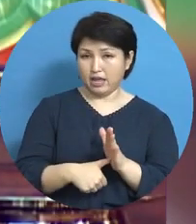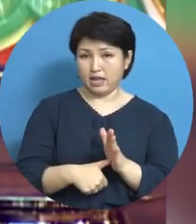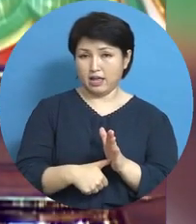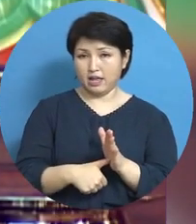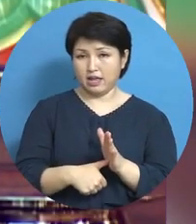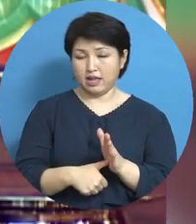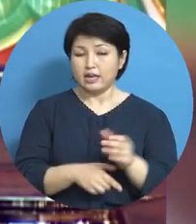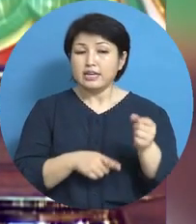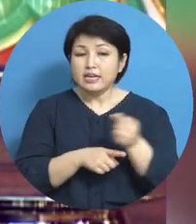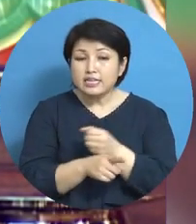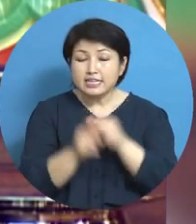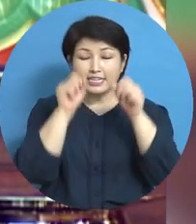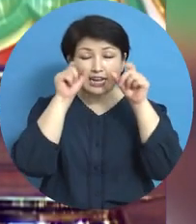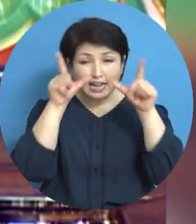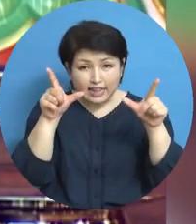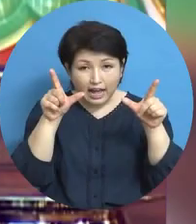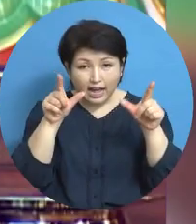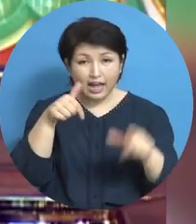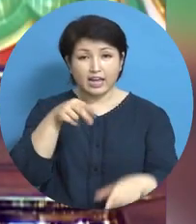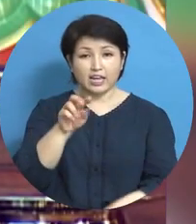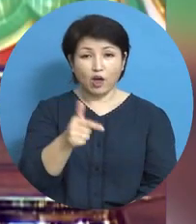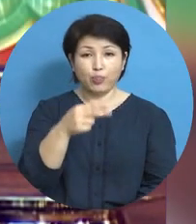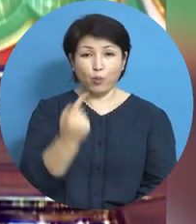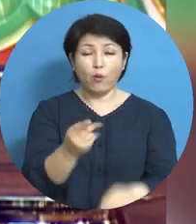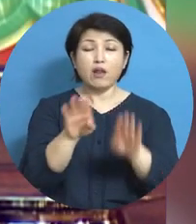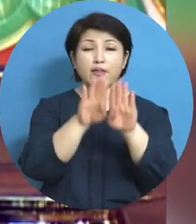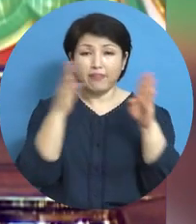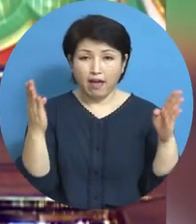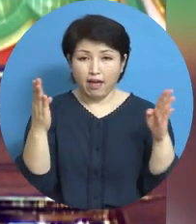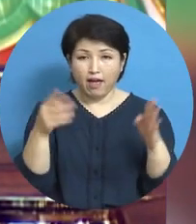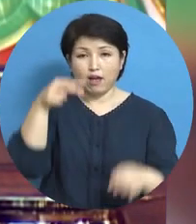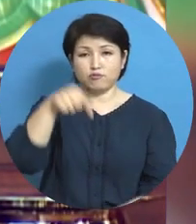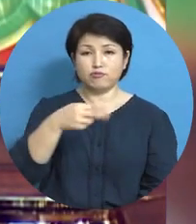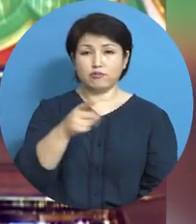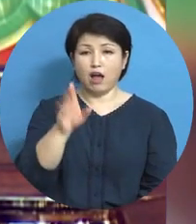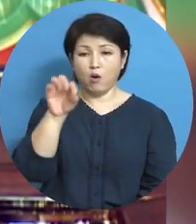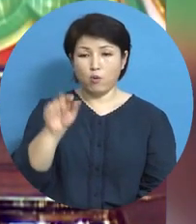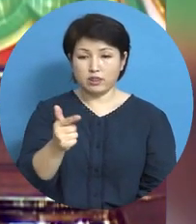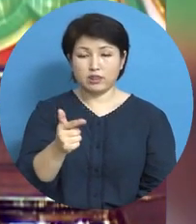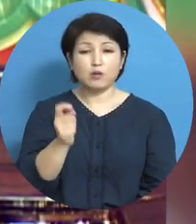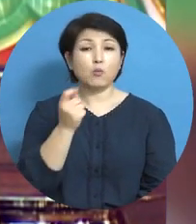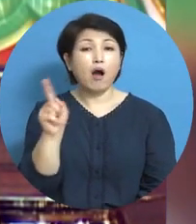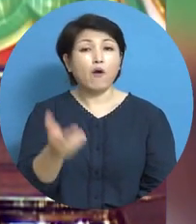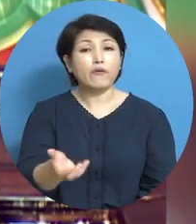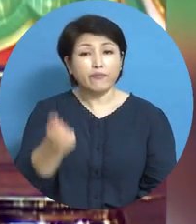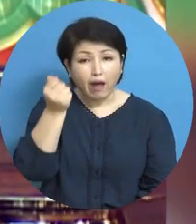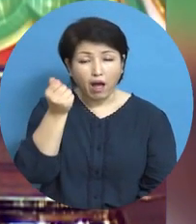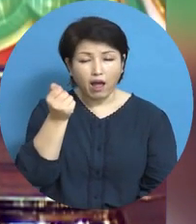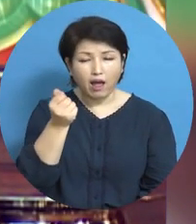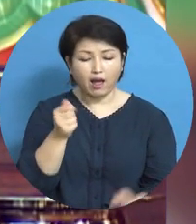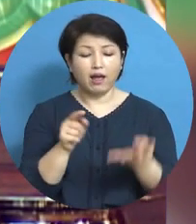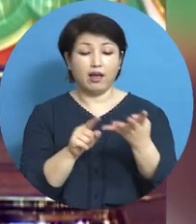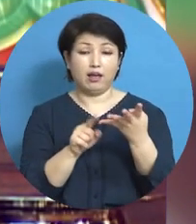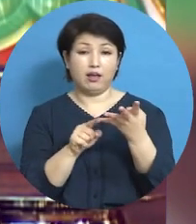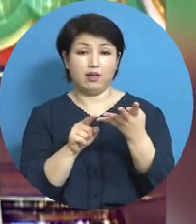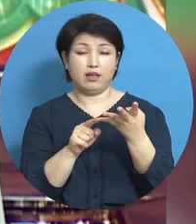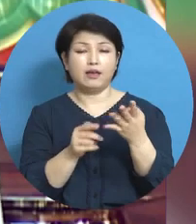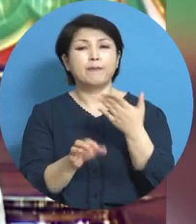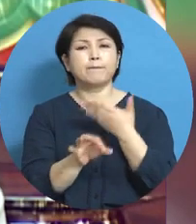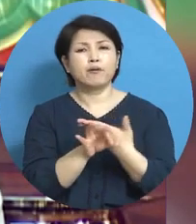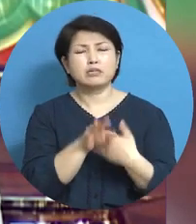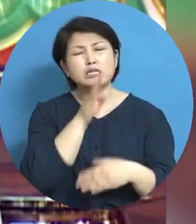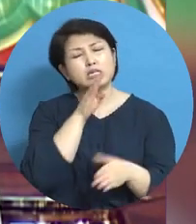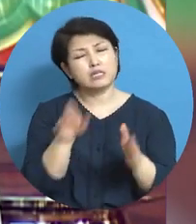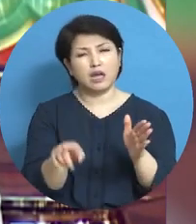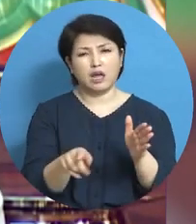열렸다. 수다원과를 다 증득했던 거예요. 그래야 불자라고 할 수 있는 거예요. 안